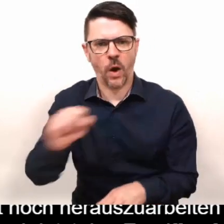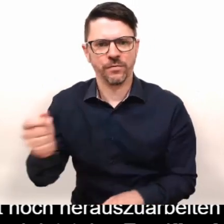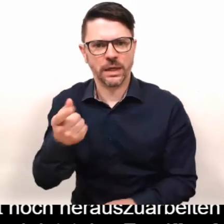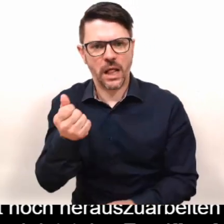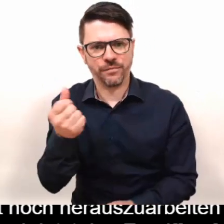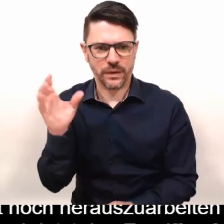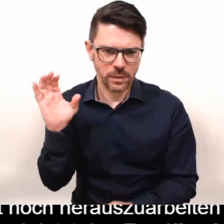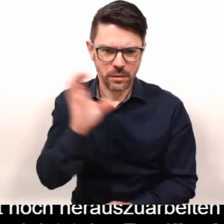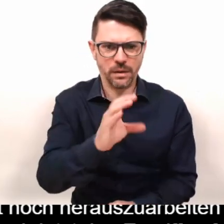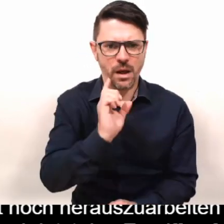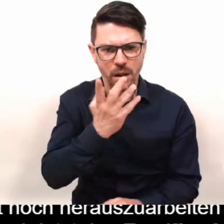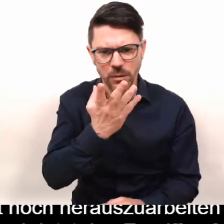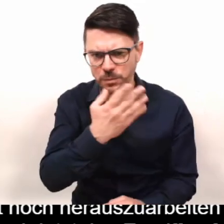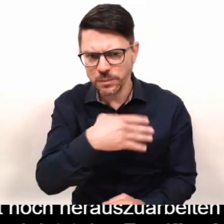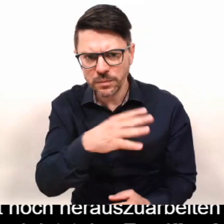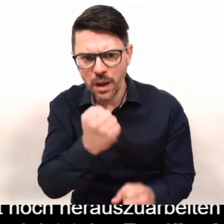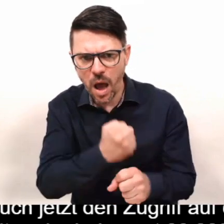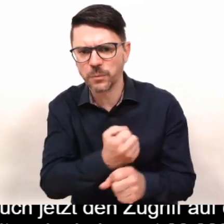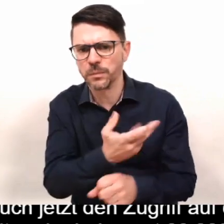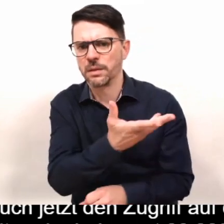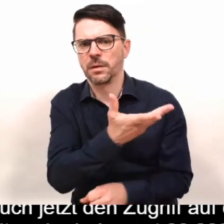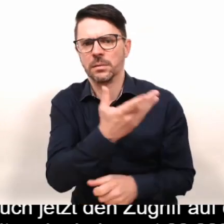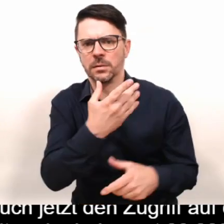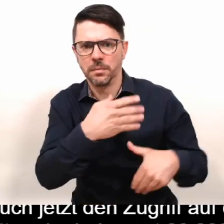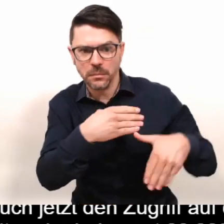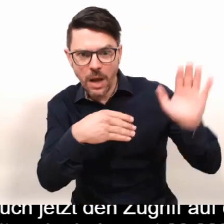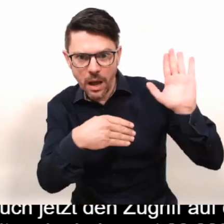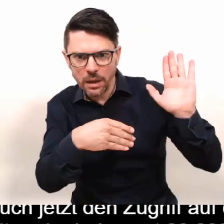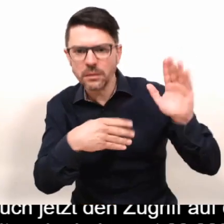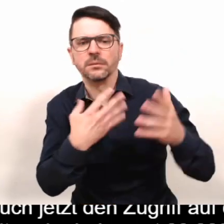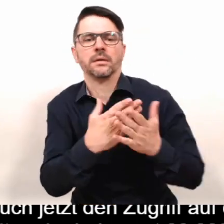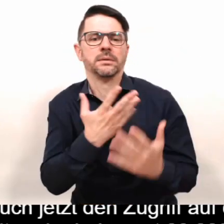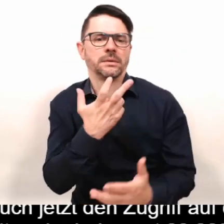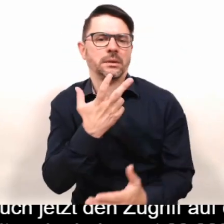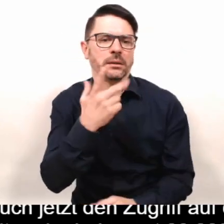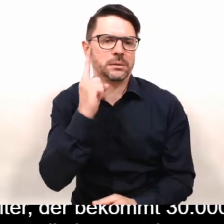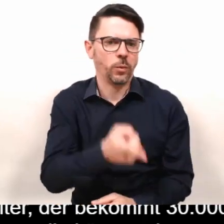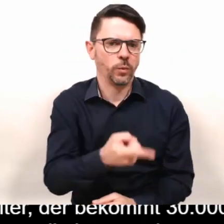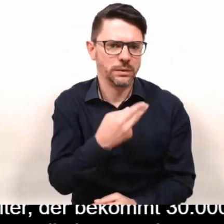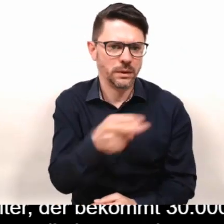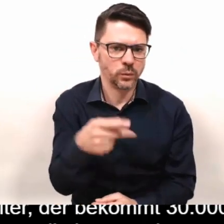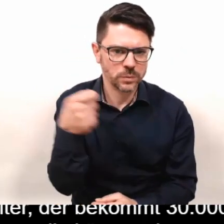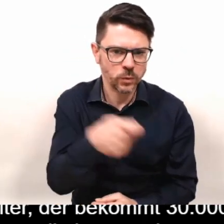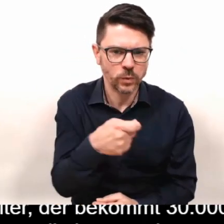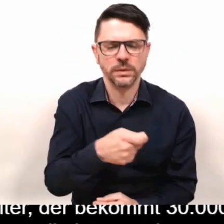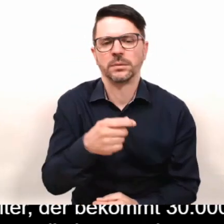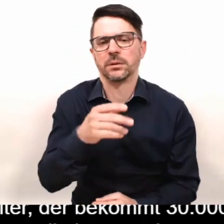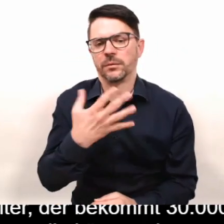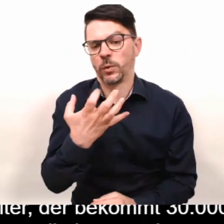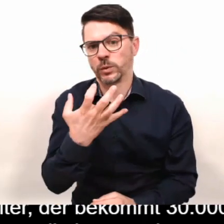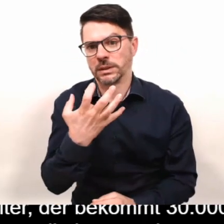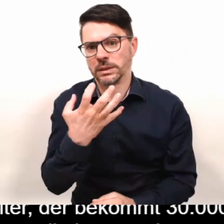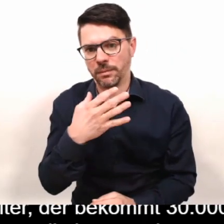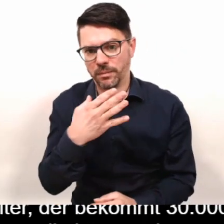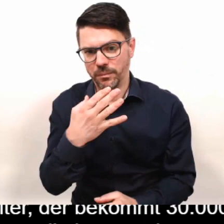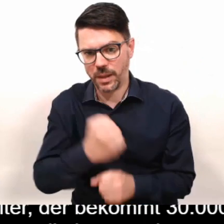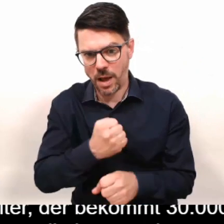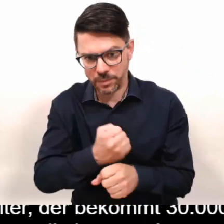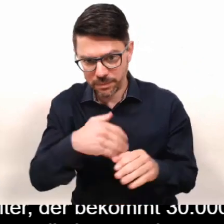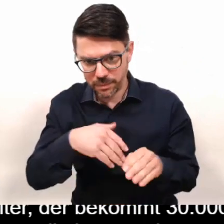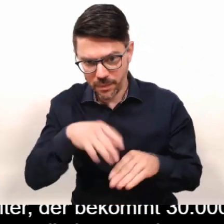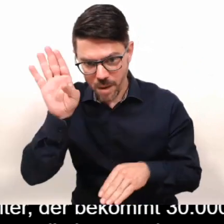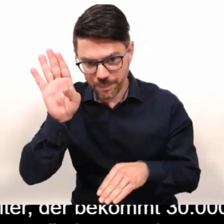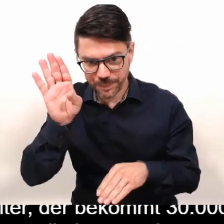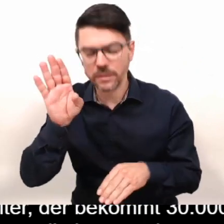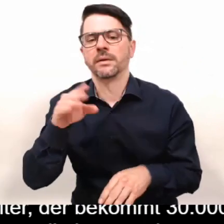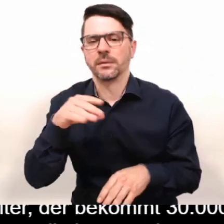Krediten beantragen. Und wenn darüber hinaus was nötig sein sollte, das in Abgrenzung zu anderen Berufsgruppen Sinn macht,